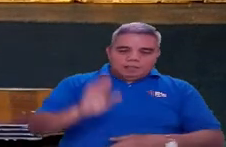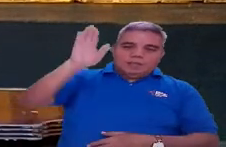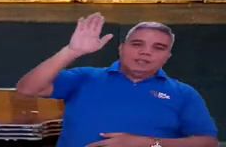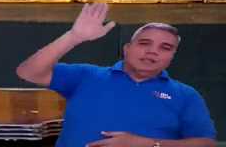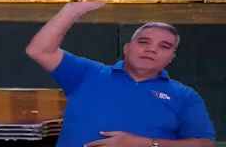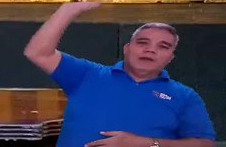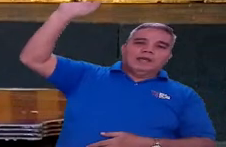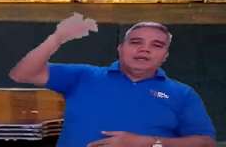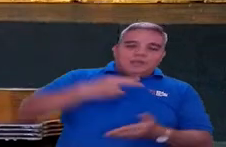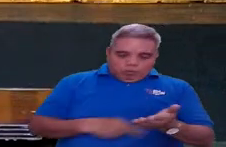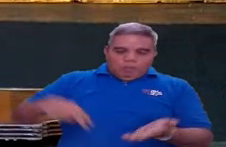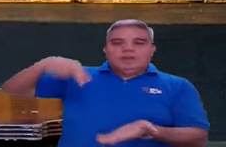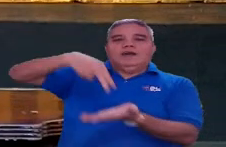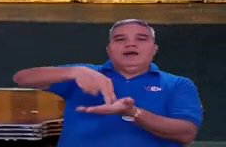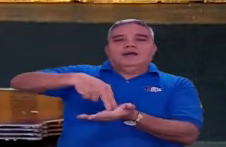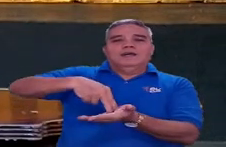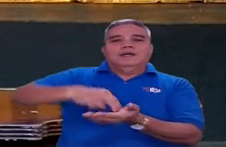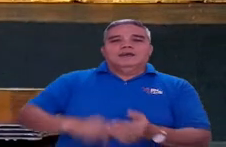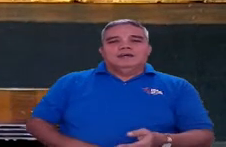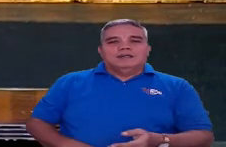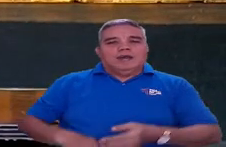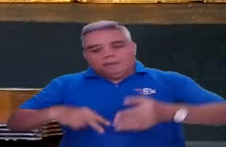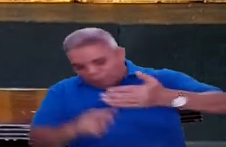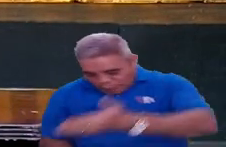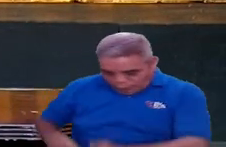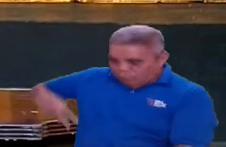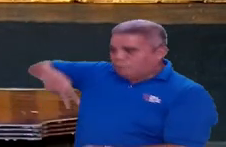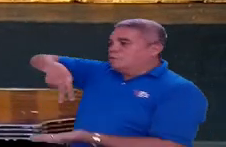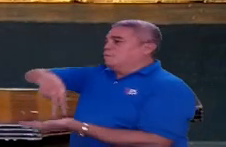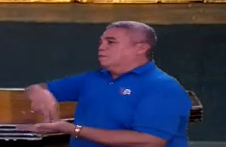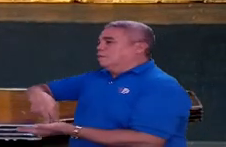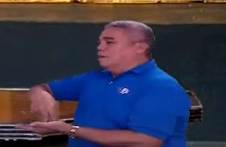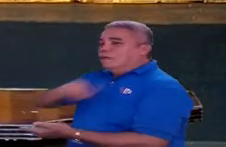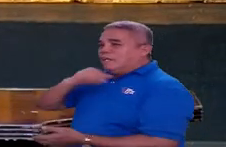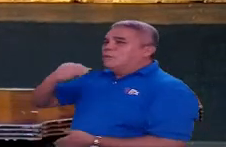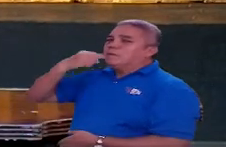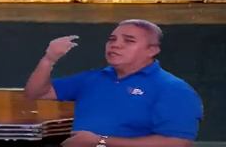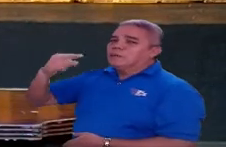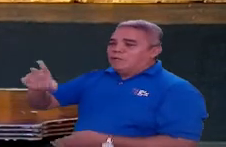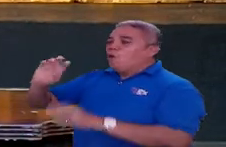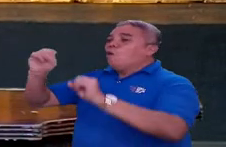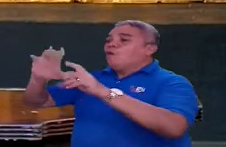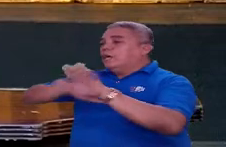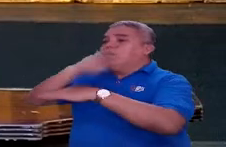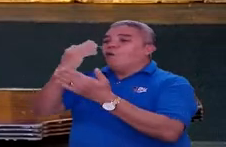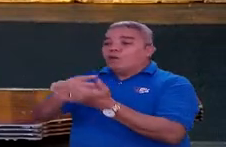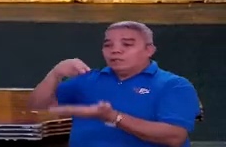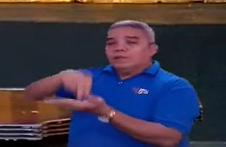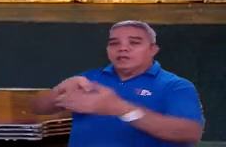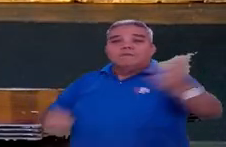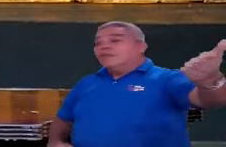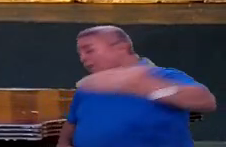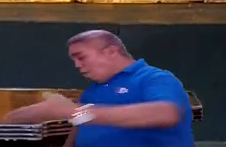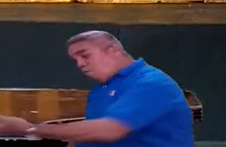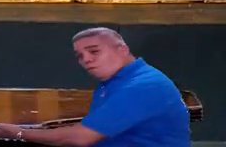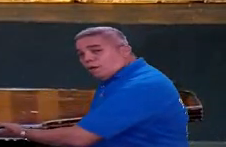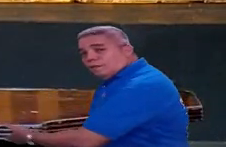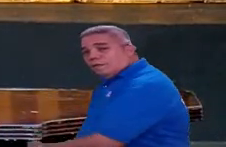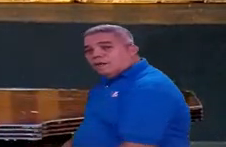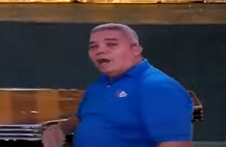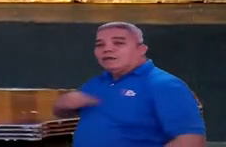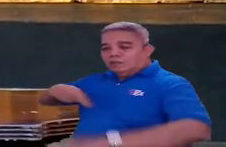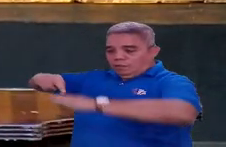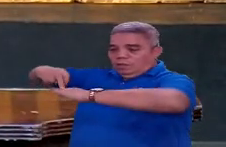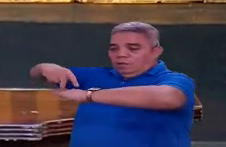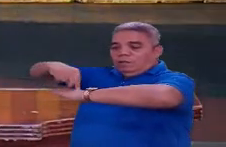kanilang kamay, tumayo na ako agad. Hindi pa siya nagsabi, okay, ang lahat na tumayo, come forward. No